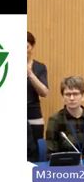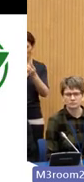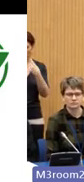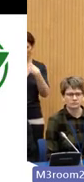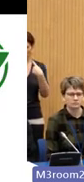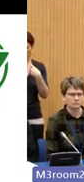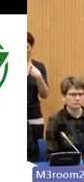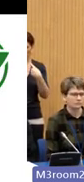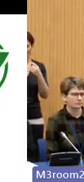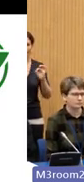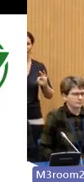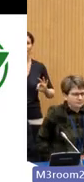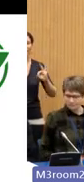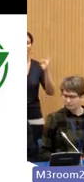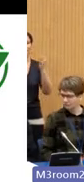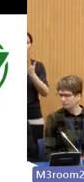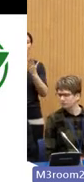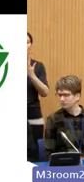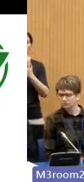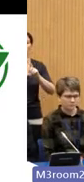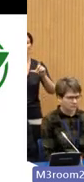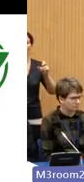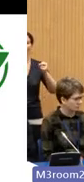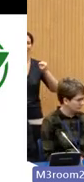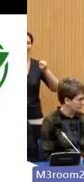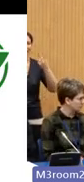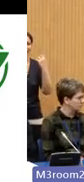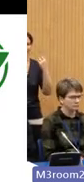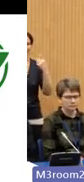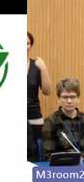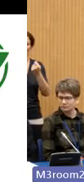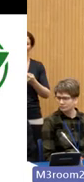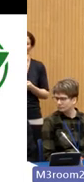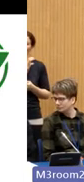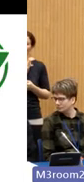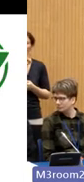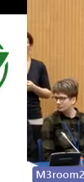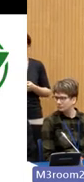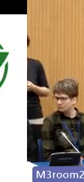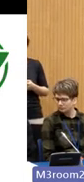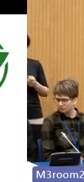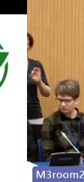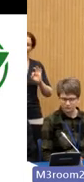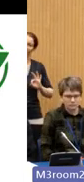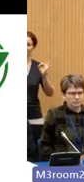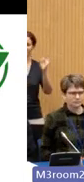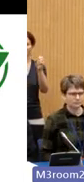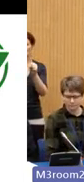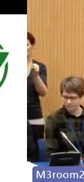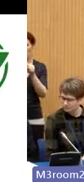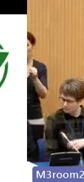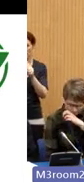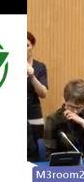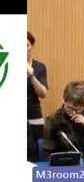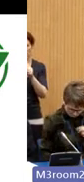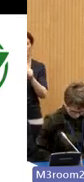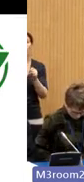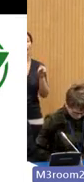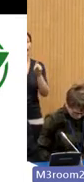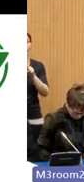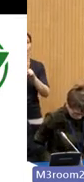Die Qualifizierung zur Bildungsfachkraft bietet die Chance, eine berufliche Qualifizierung zu machen. Und sie